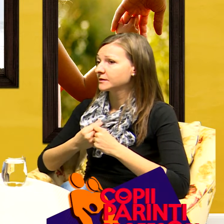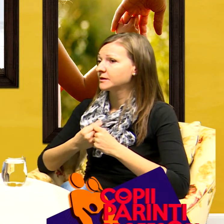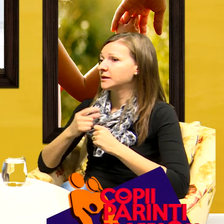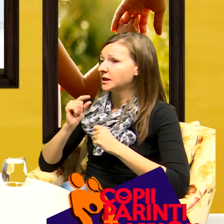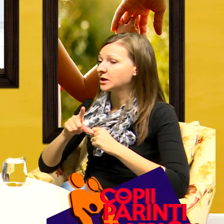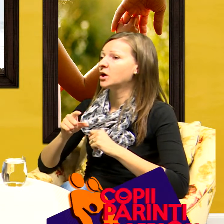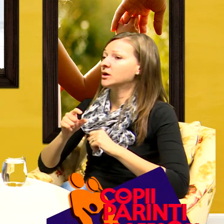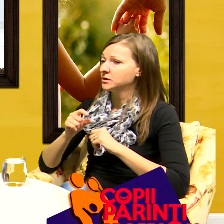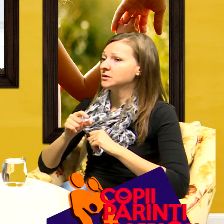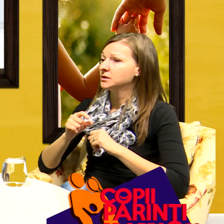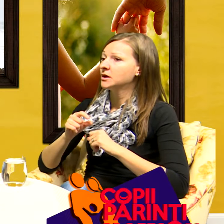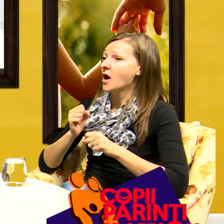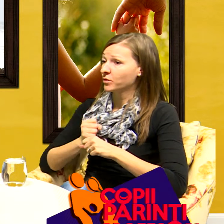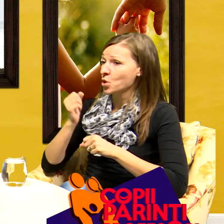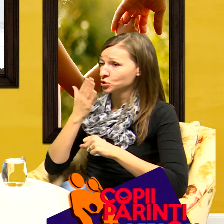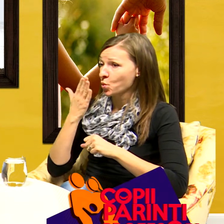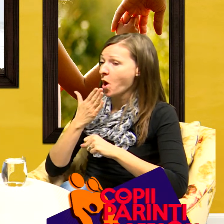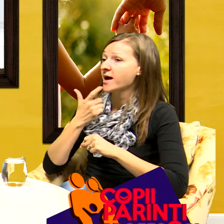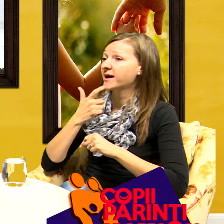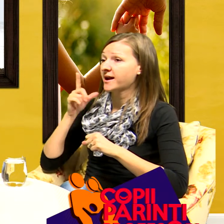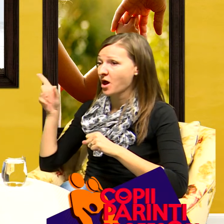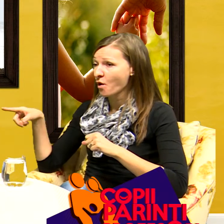tata fetiței, soțul tău.